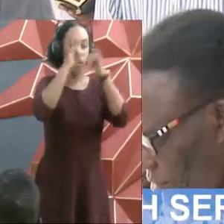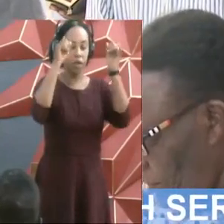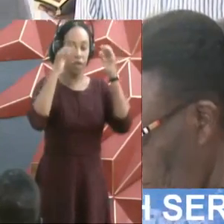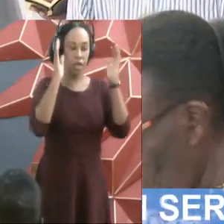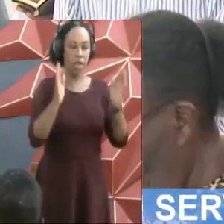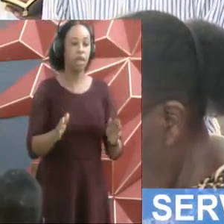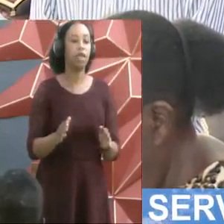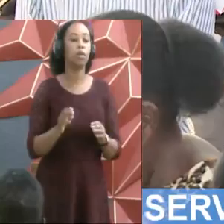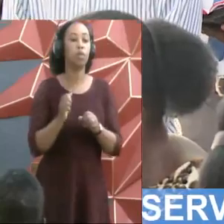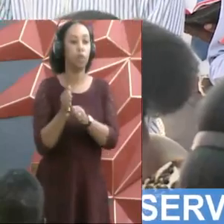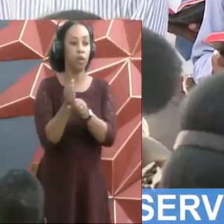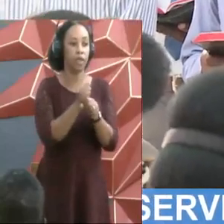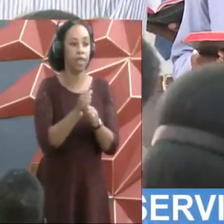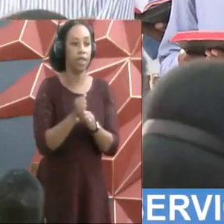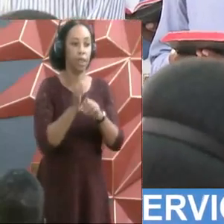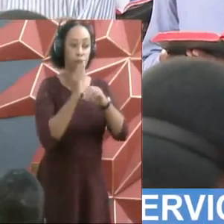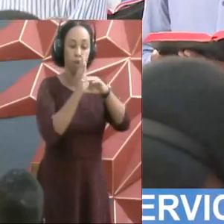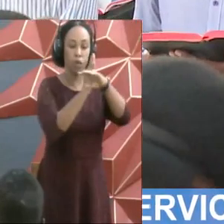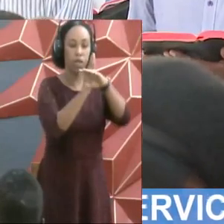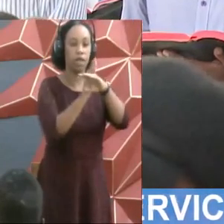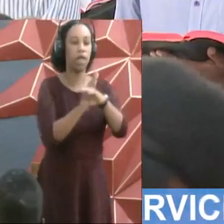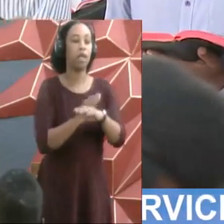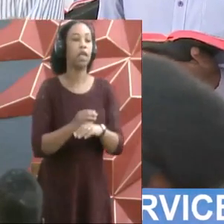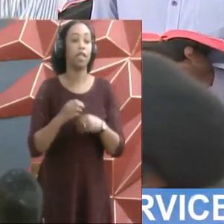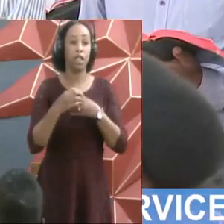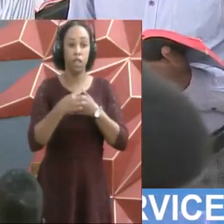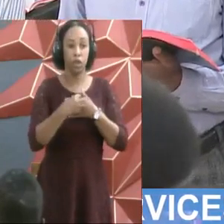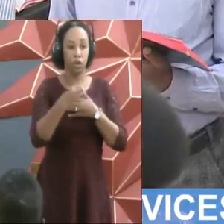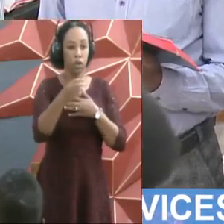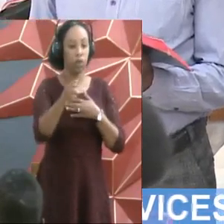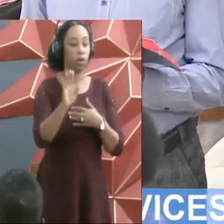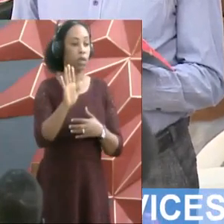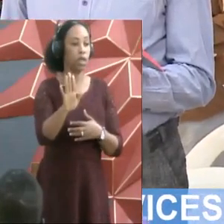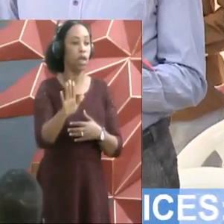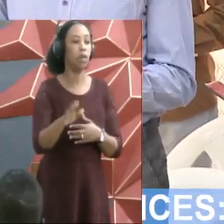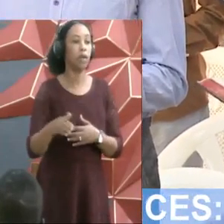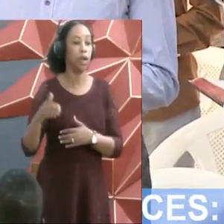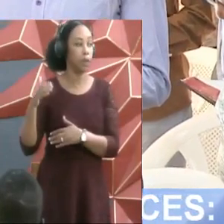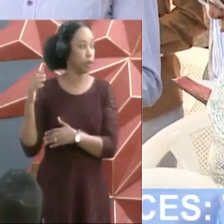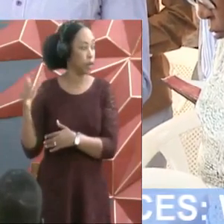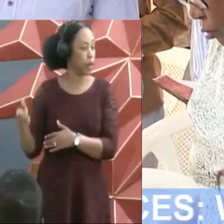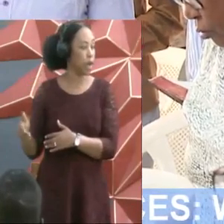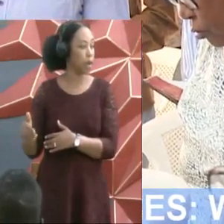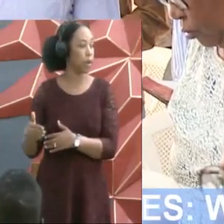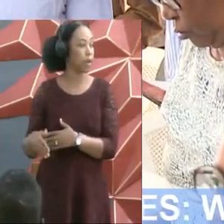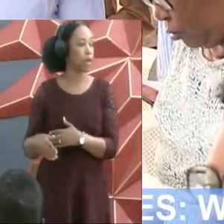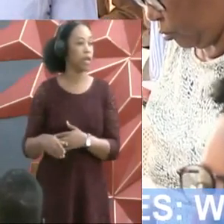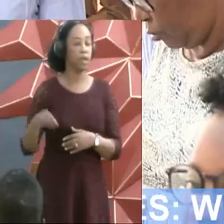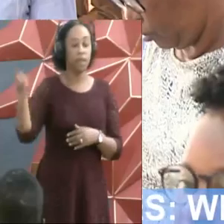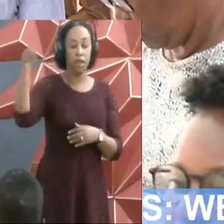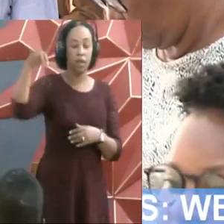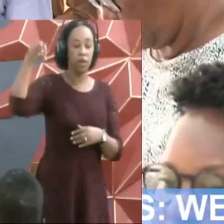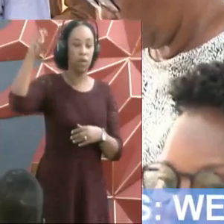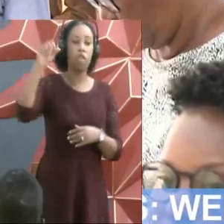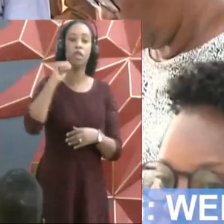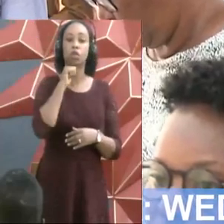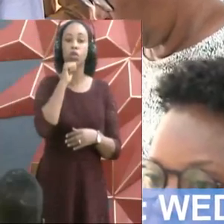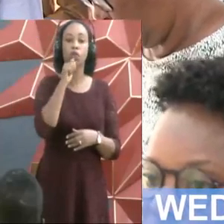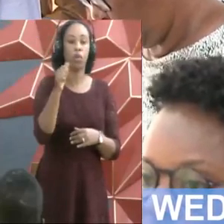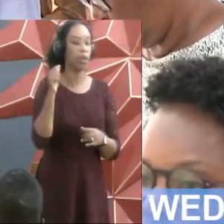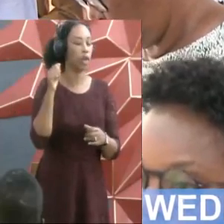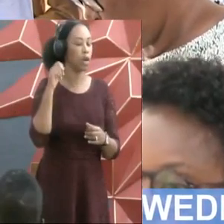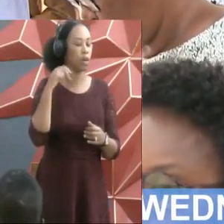wawe Uwiteka ni igicucu cyawe iburyo bwawe izuba ntirizakwica Le soleil ne te